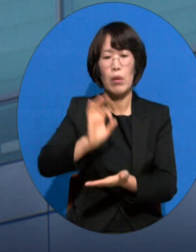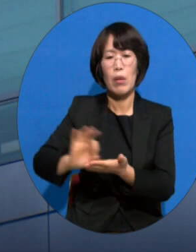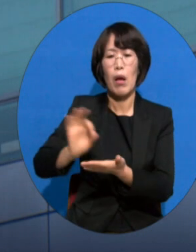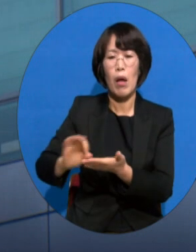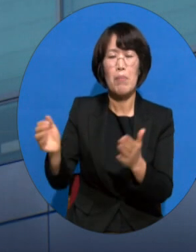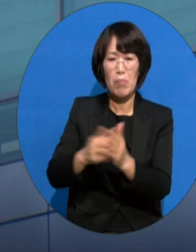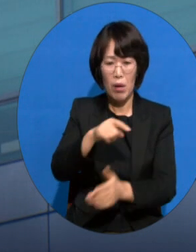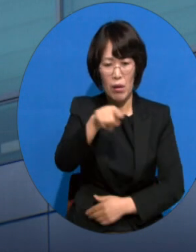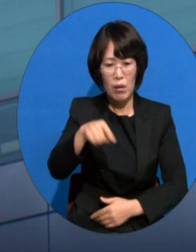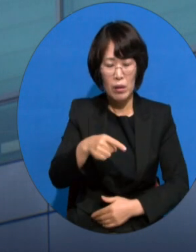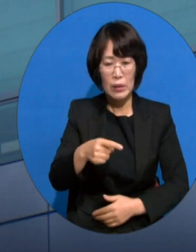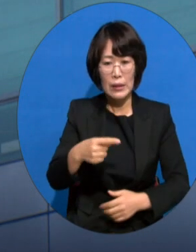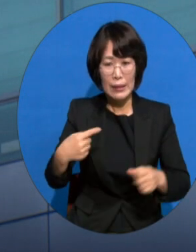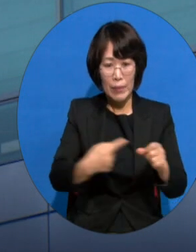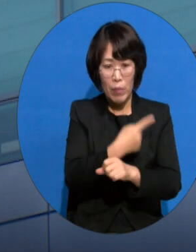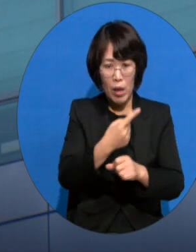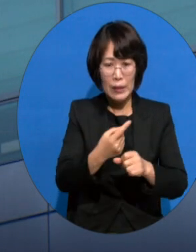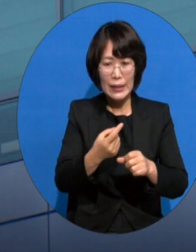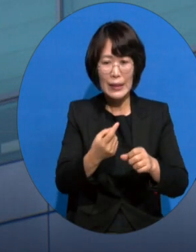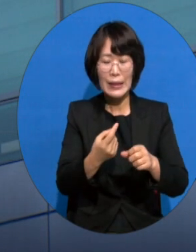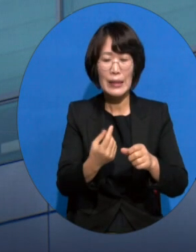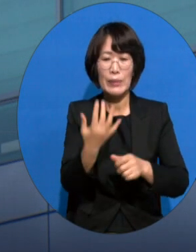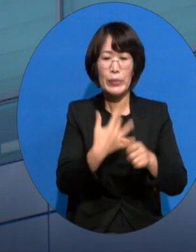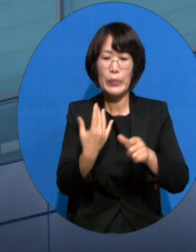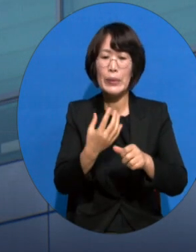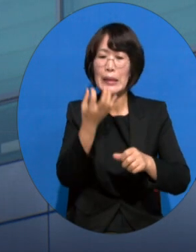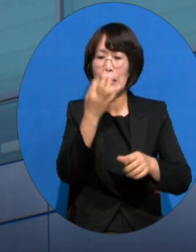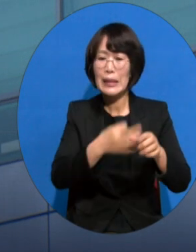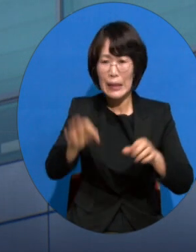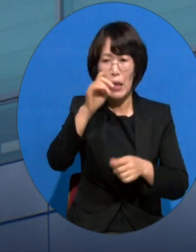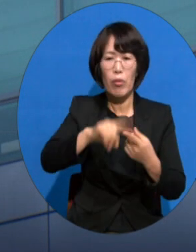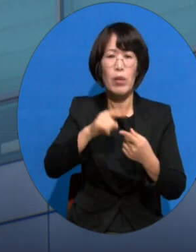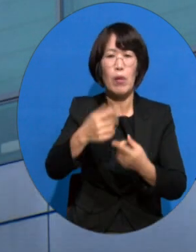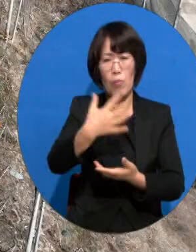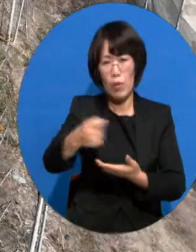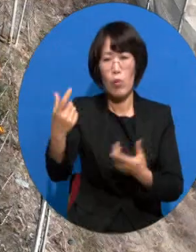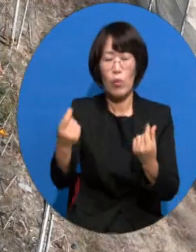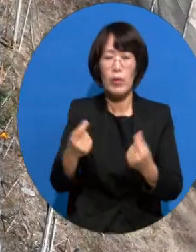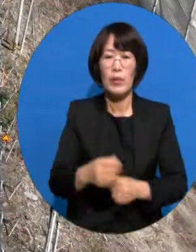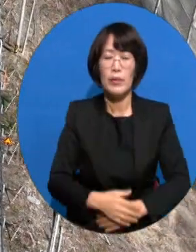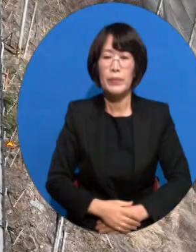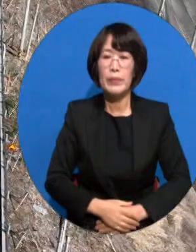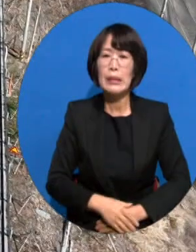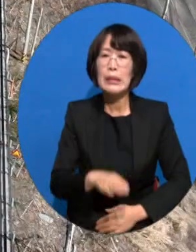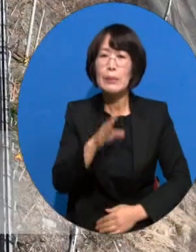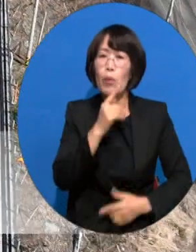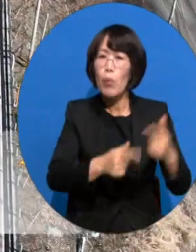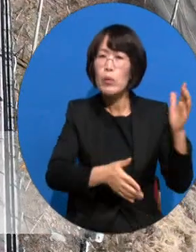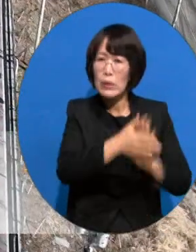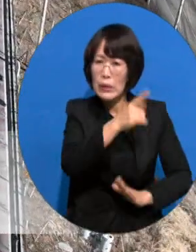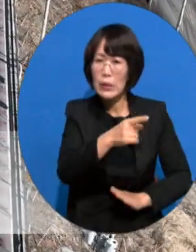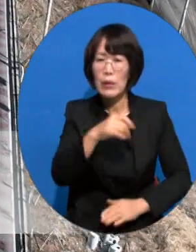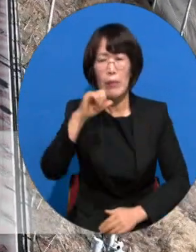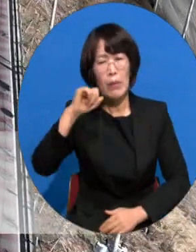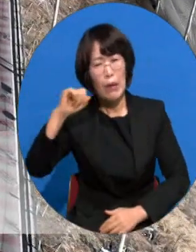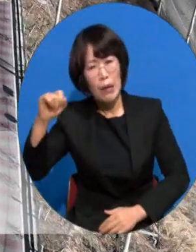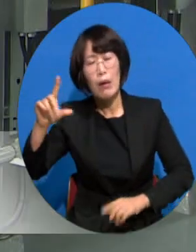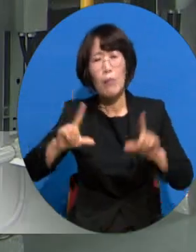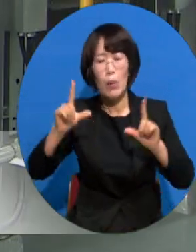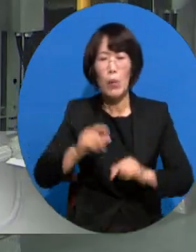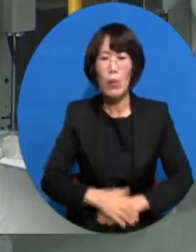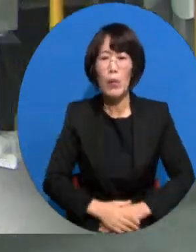자네들이 개장이고 인사물에 대해서 그 부분을 받아낸 거예요. 사실상 목포시가 끌려가는